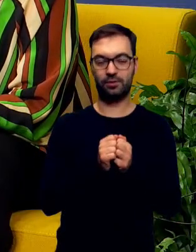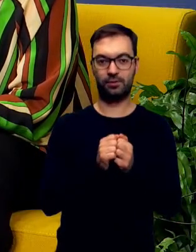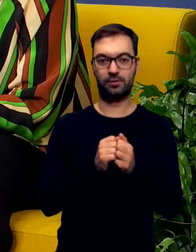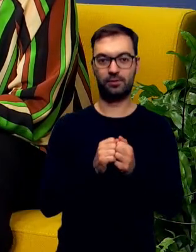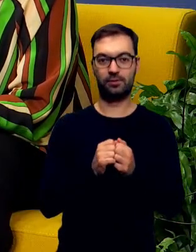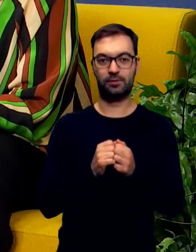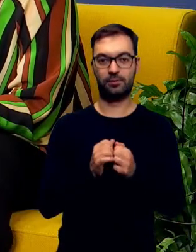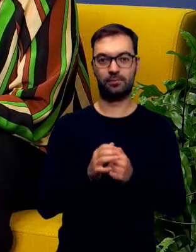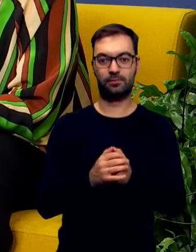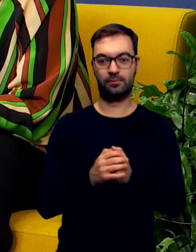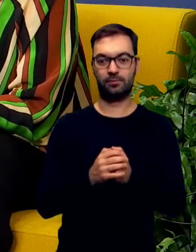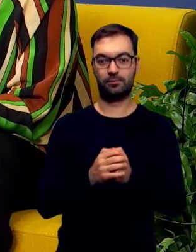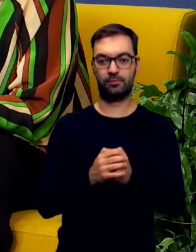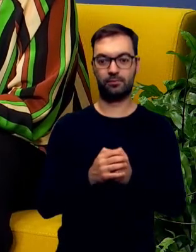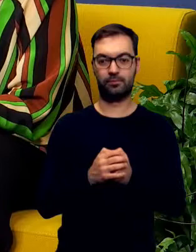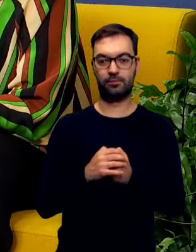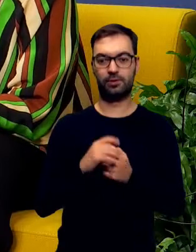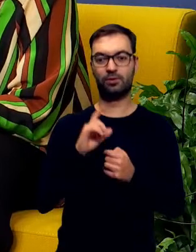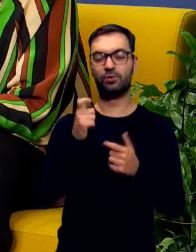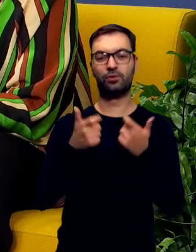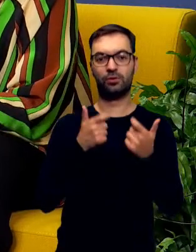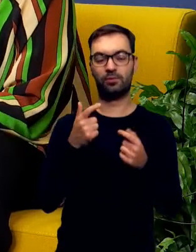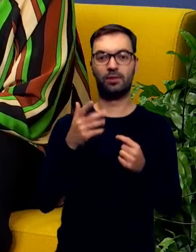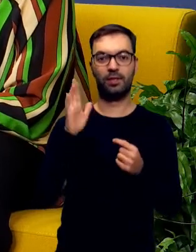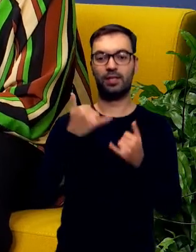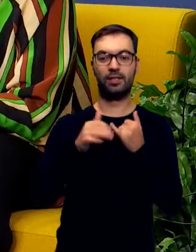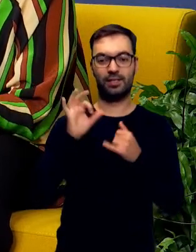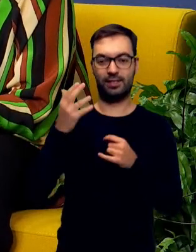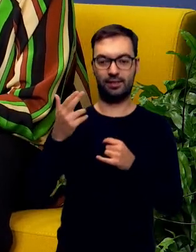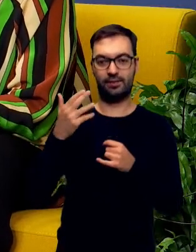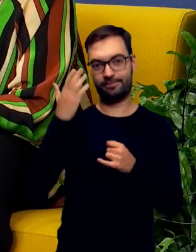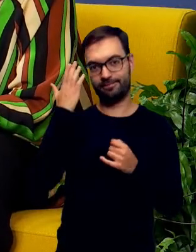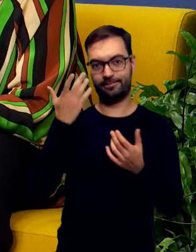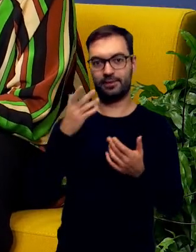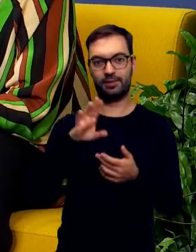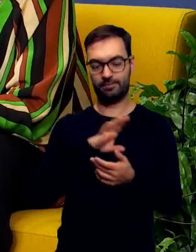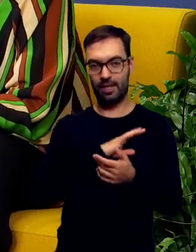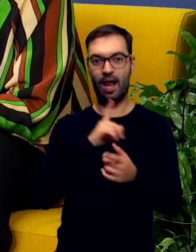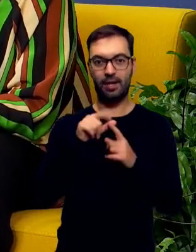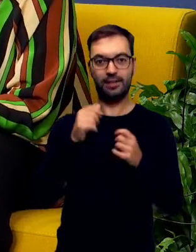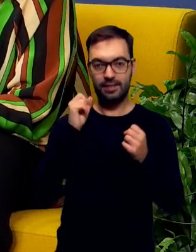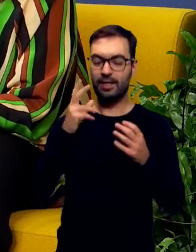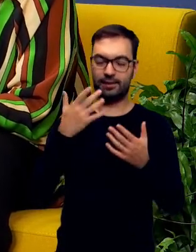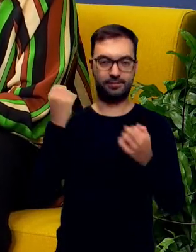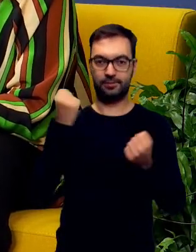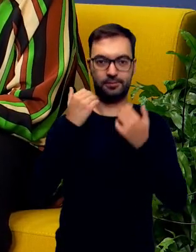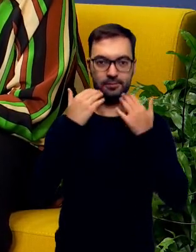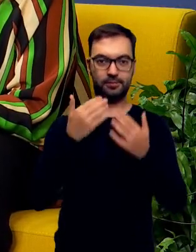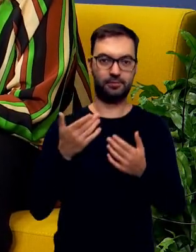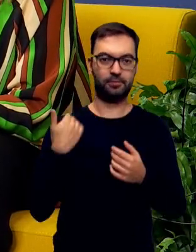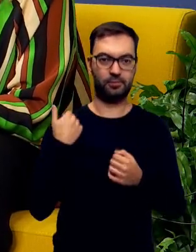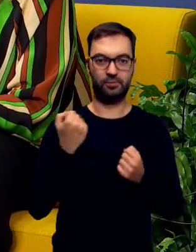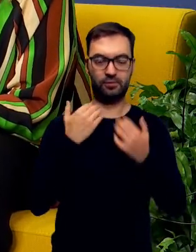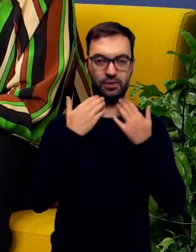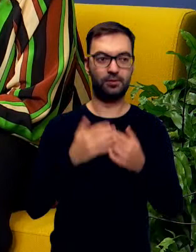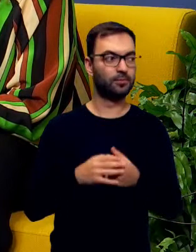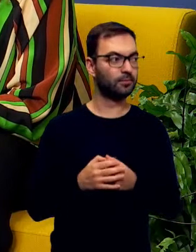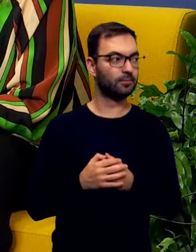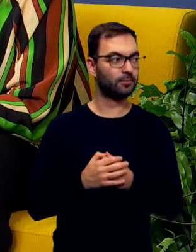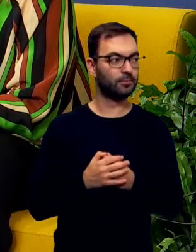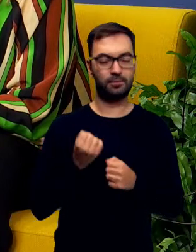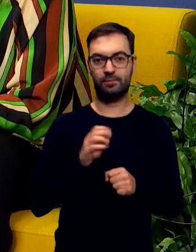bo za to, co zrobili, mimo że jego syn jakby nie ocalał, tak, zginął, tak. No bo zginął w lawinie. To